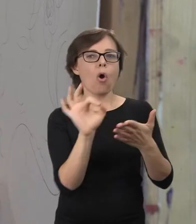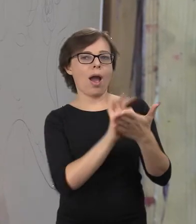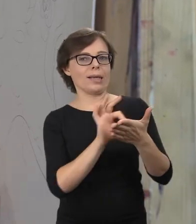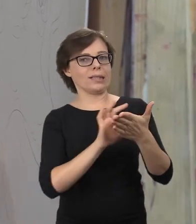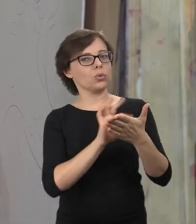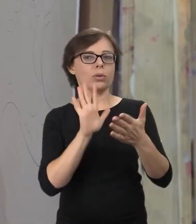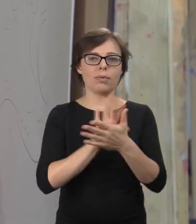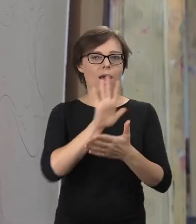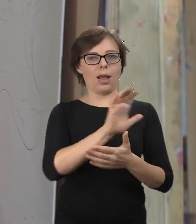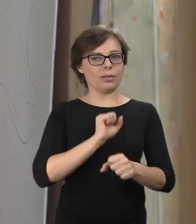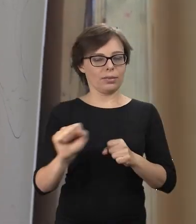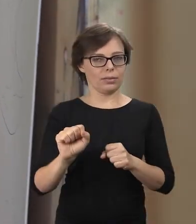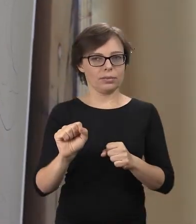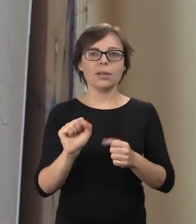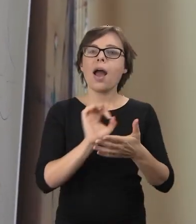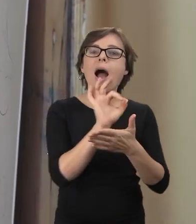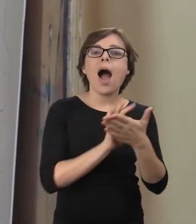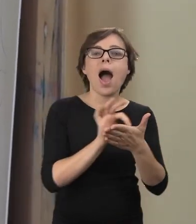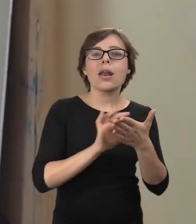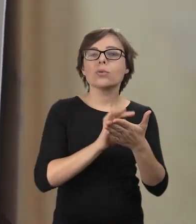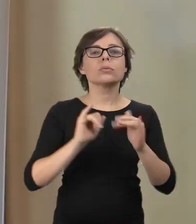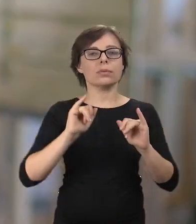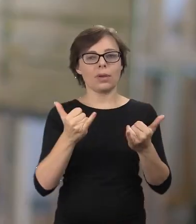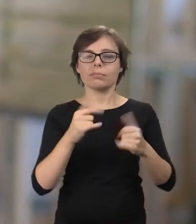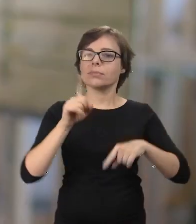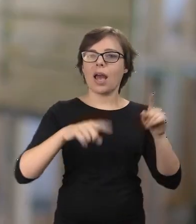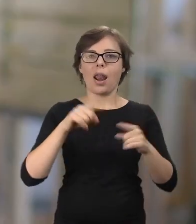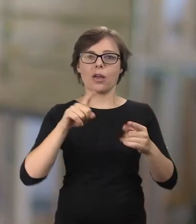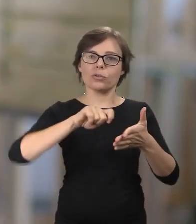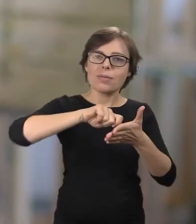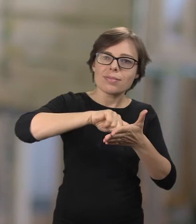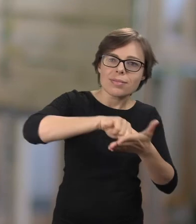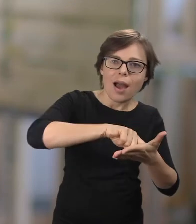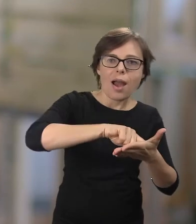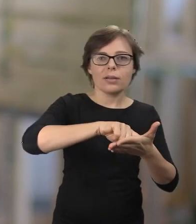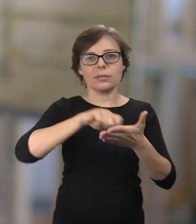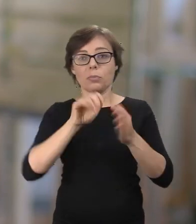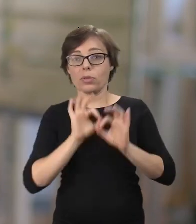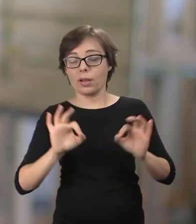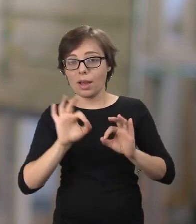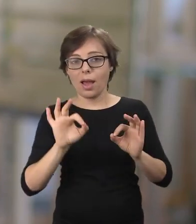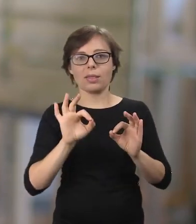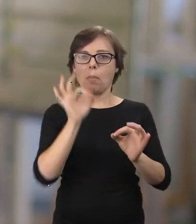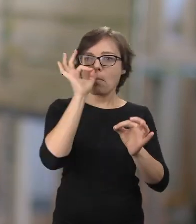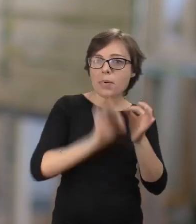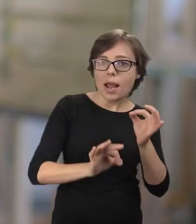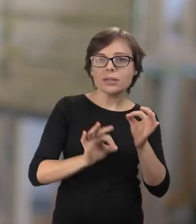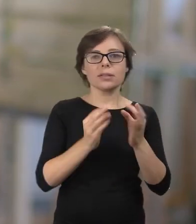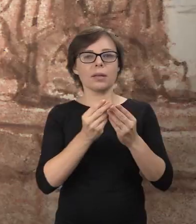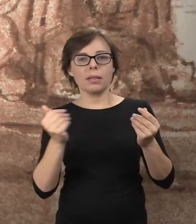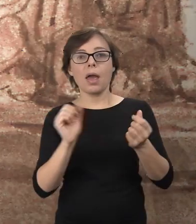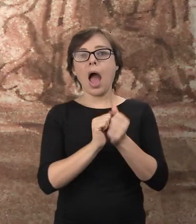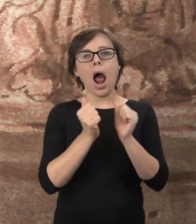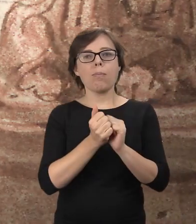Kreskę różnicujemy za pomocą nacisku, precyzji czy też szybkości